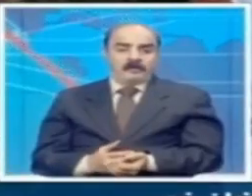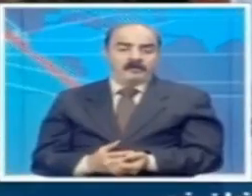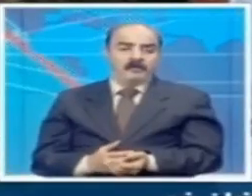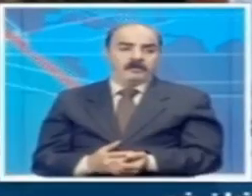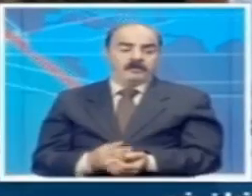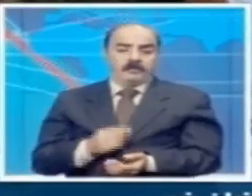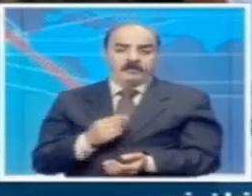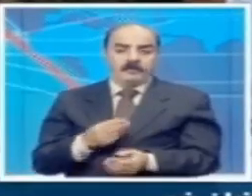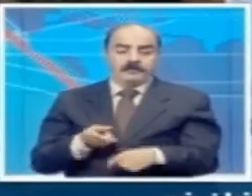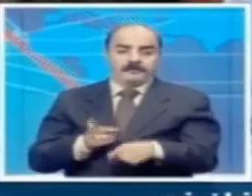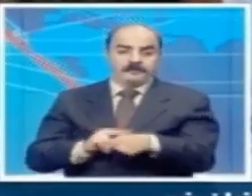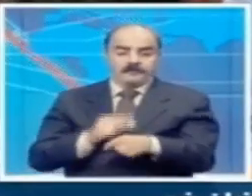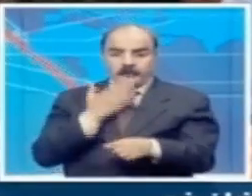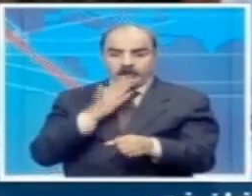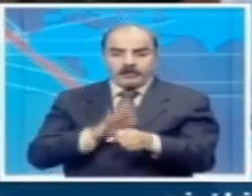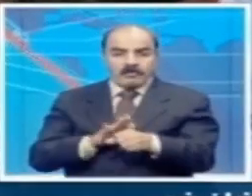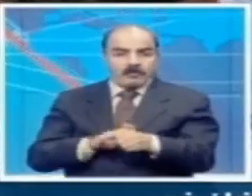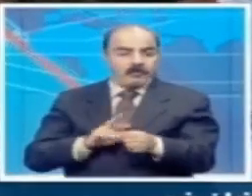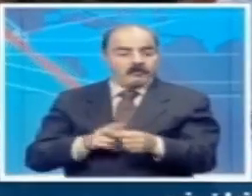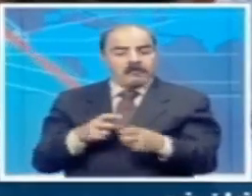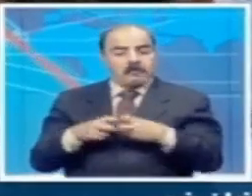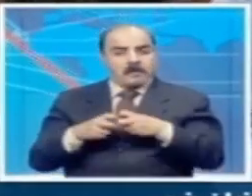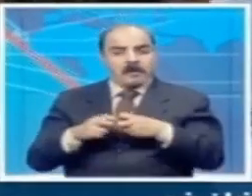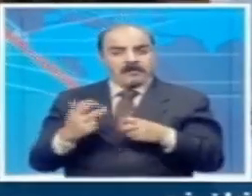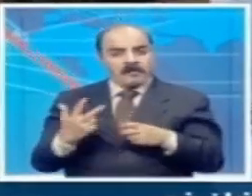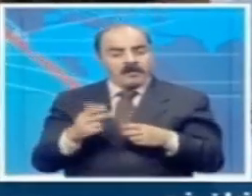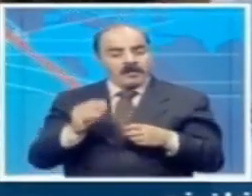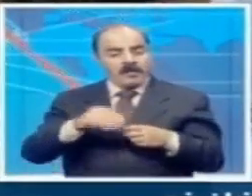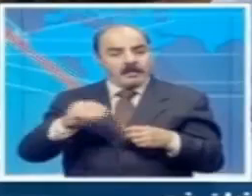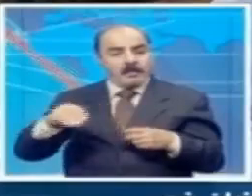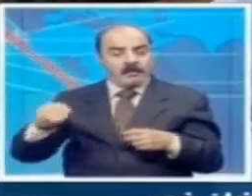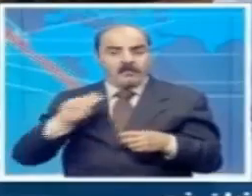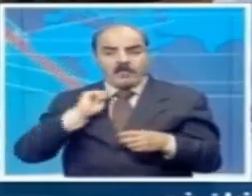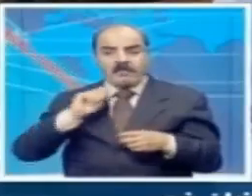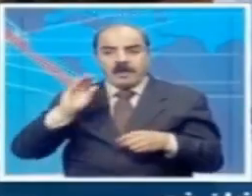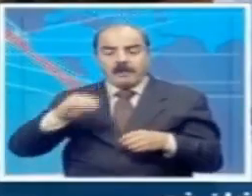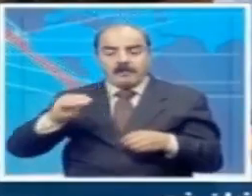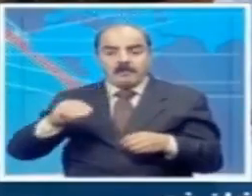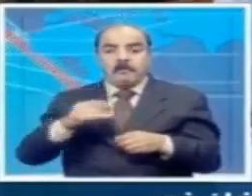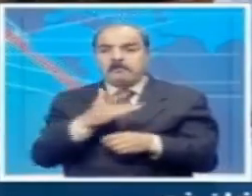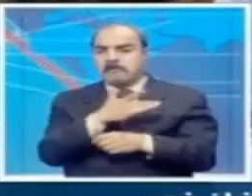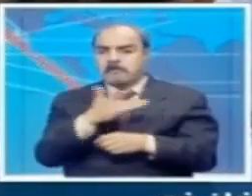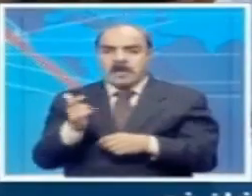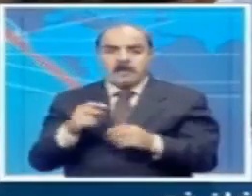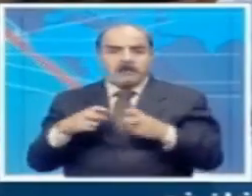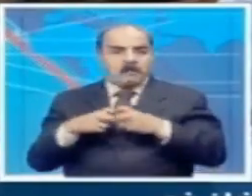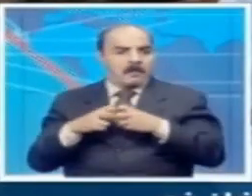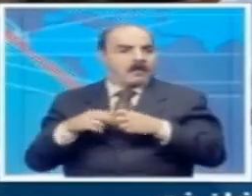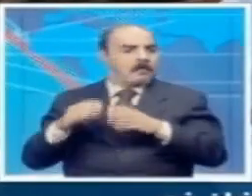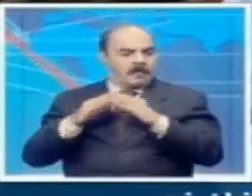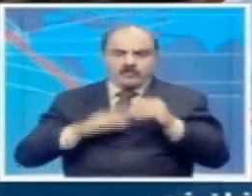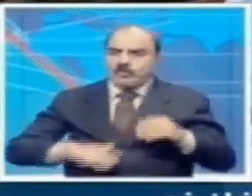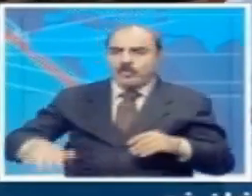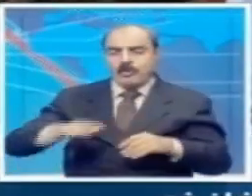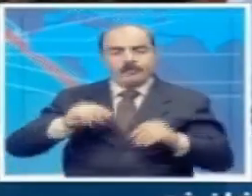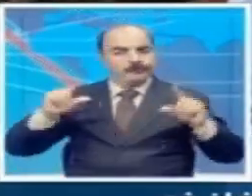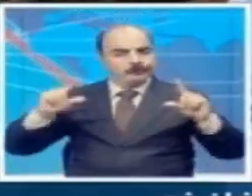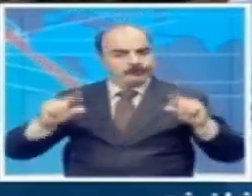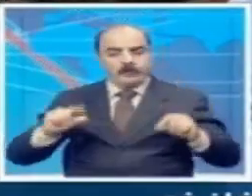شهر رمضان، وثلاث معارض على الاقل في المحافظه و100 معرض على مستوى الجمهوريه، وتخفيضات